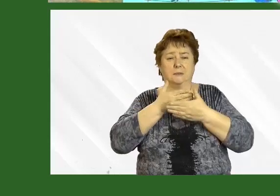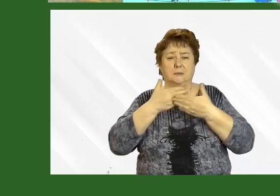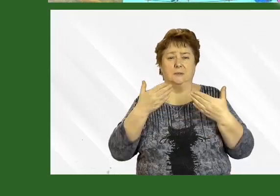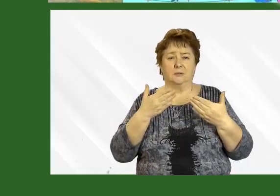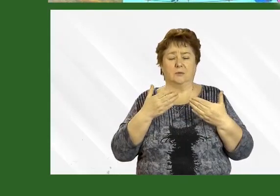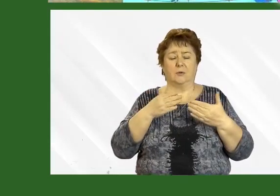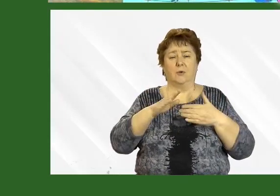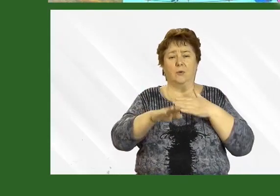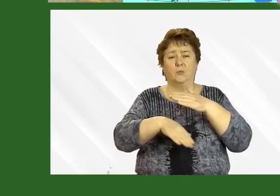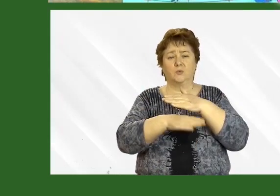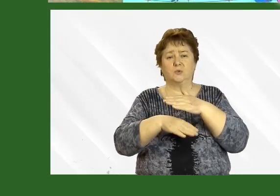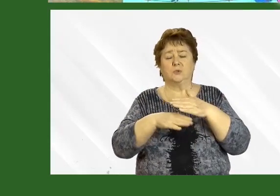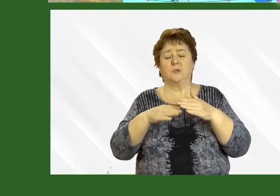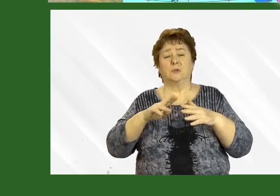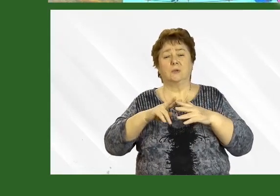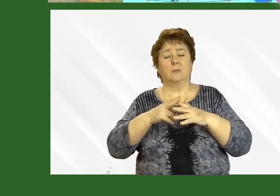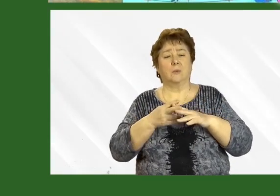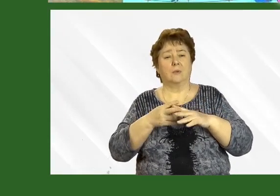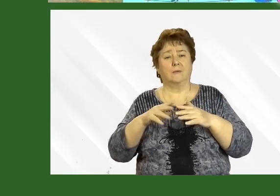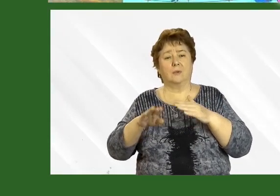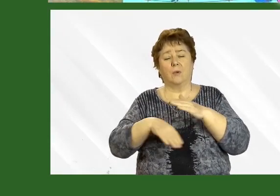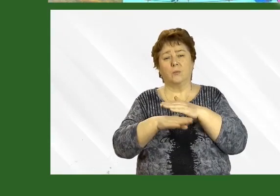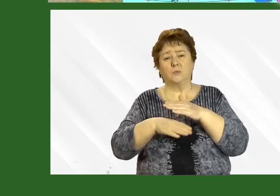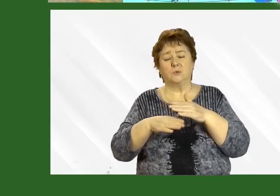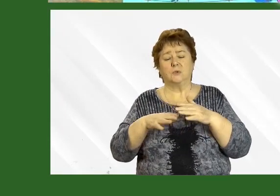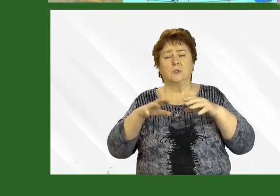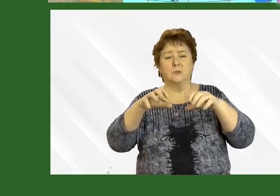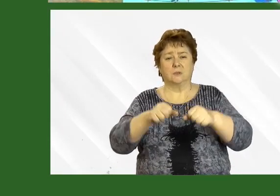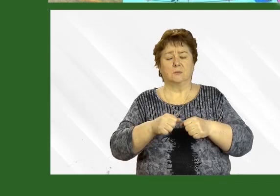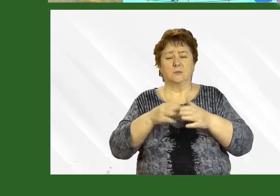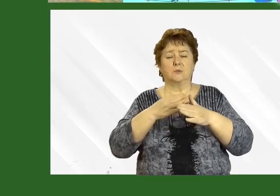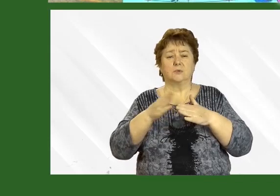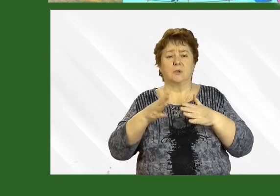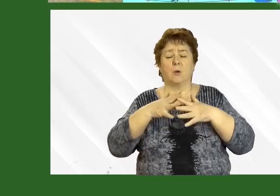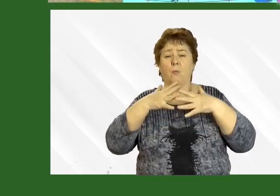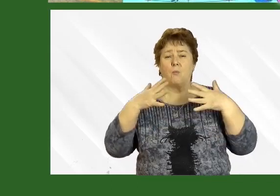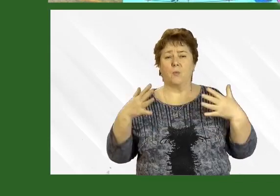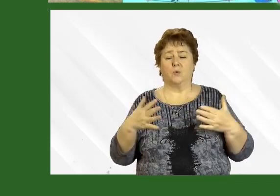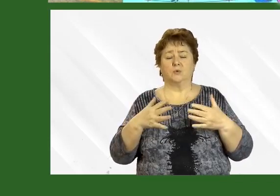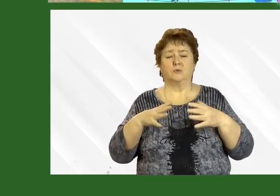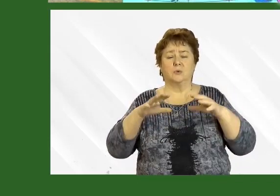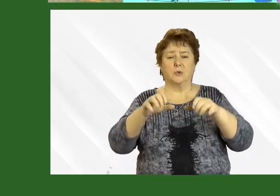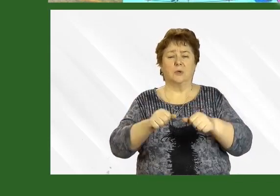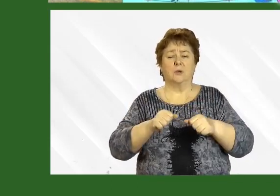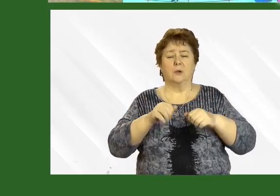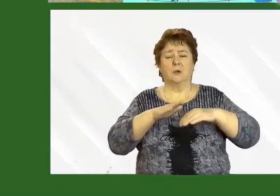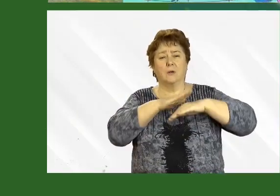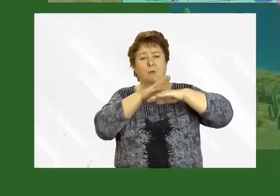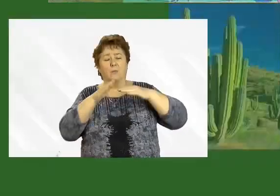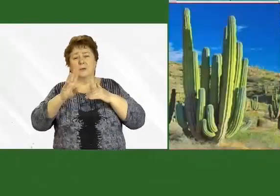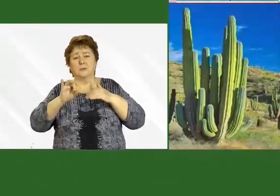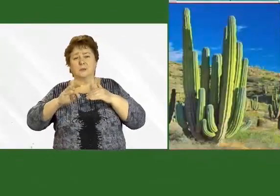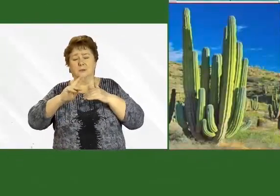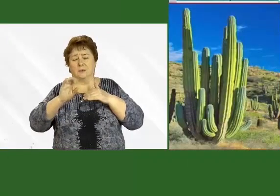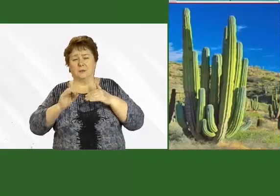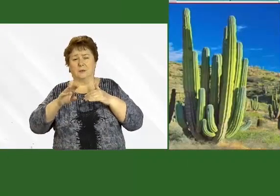пустыни и полупустыни занимает значительную часть внутри и плавка горе корделия